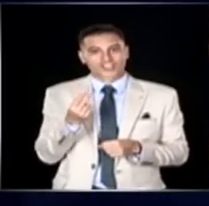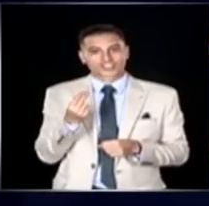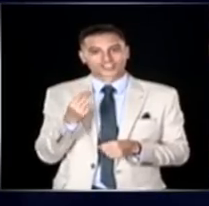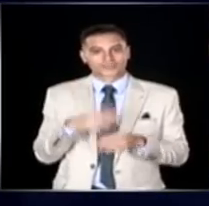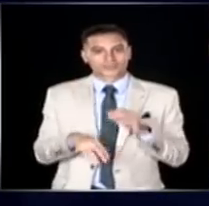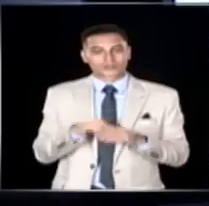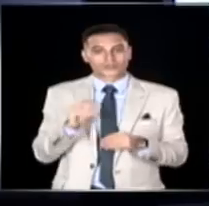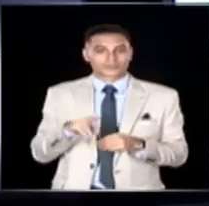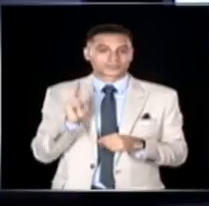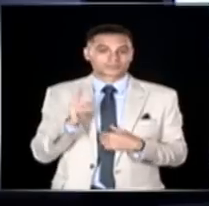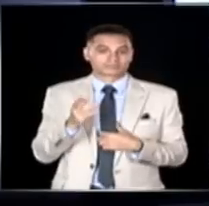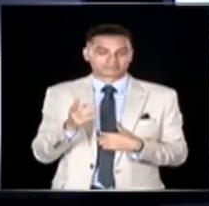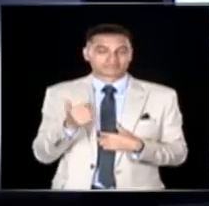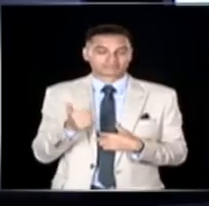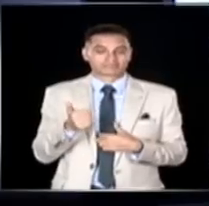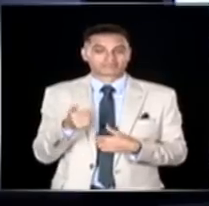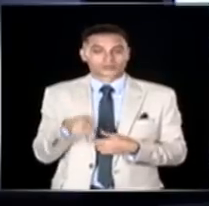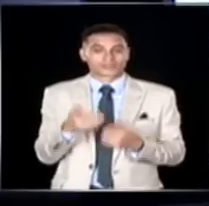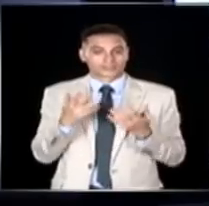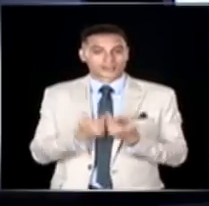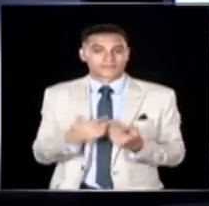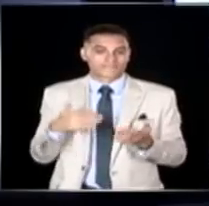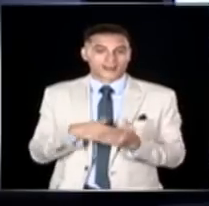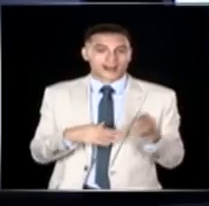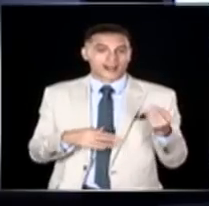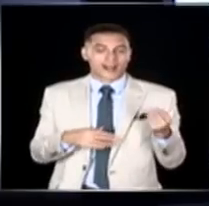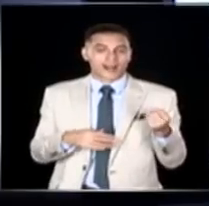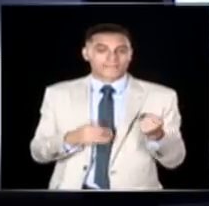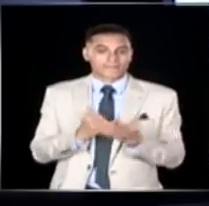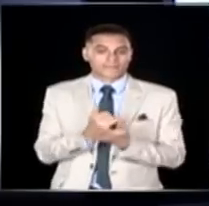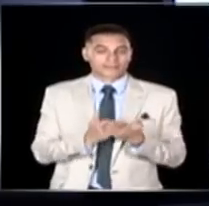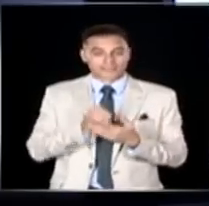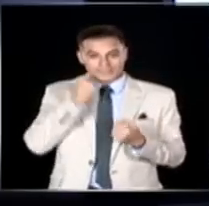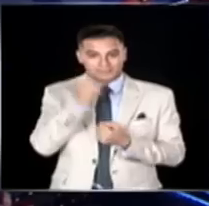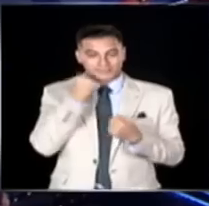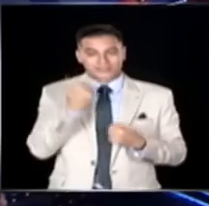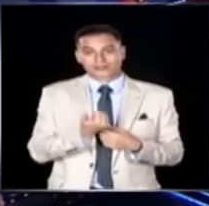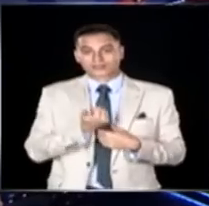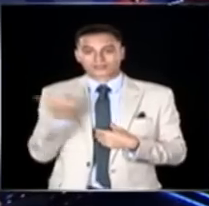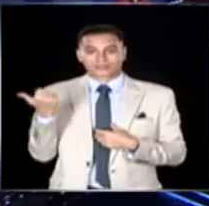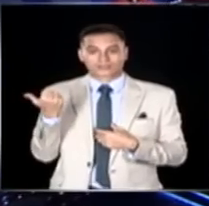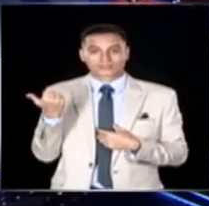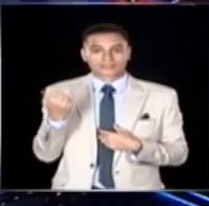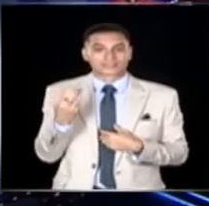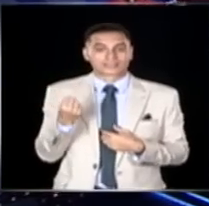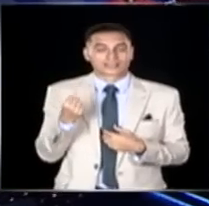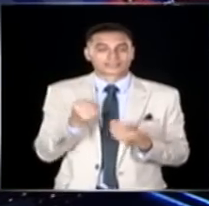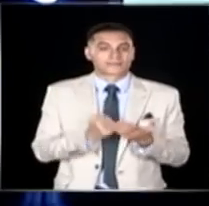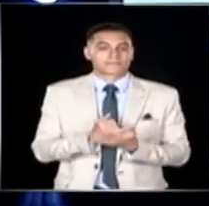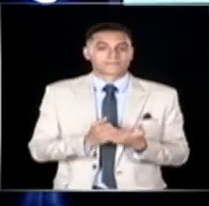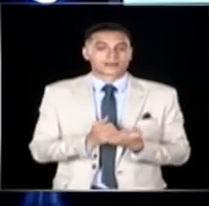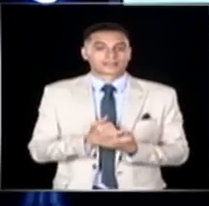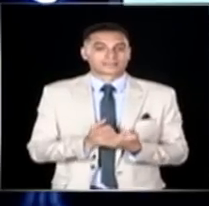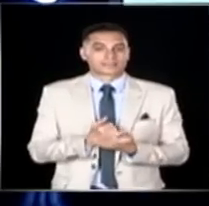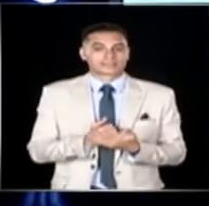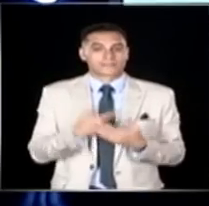نقطة بالريسك. نتيجة في نهاية الفقرة 40 مغاغة المنيا، 30